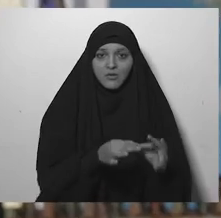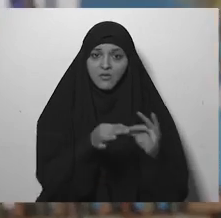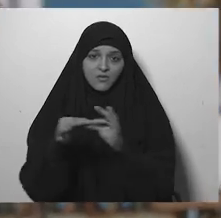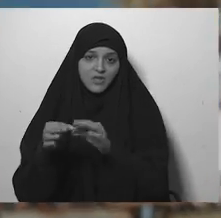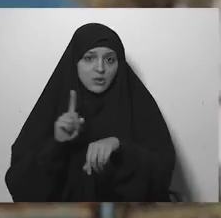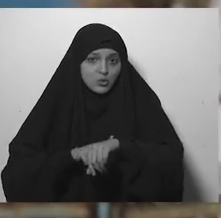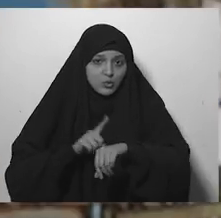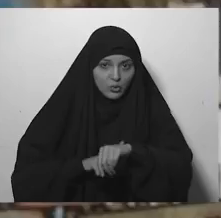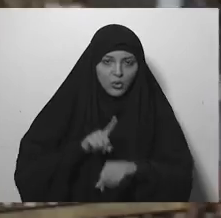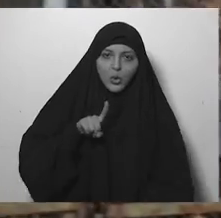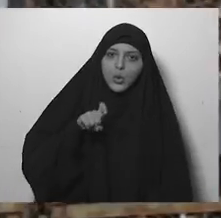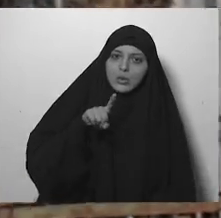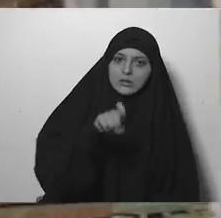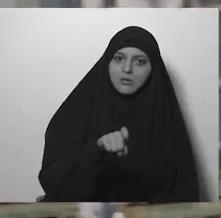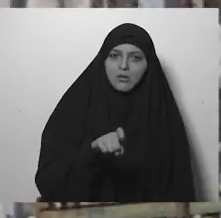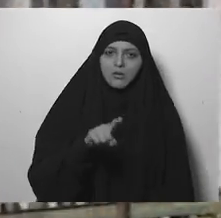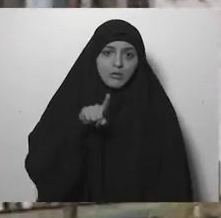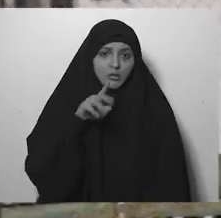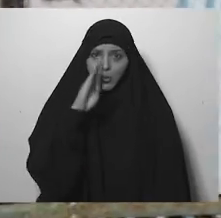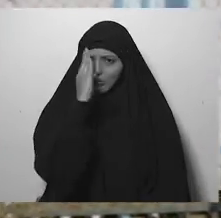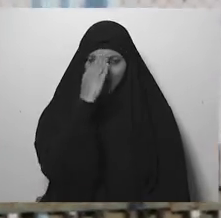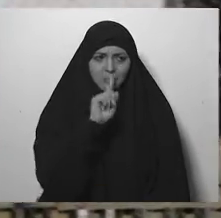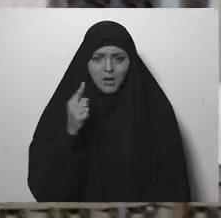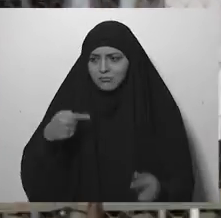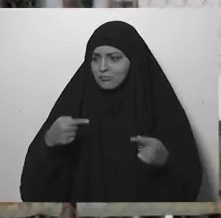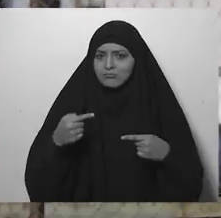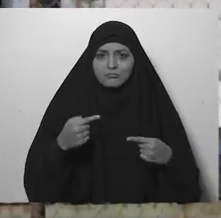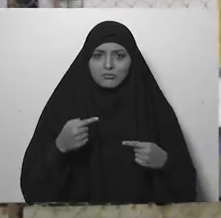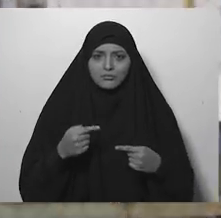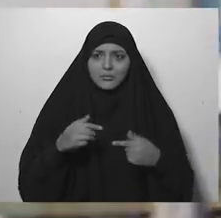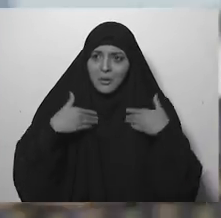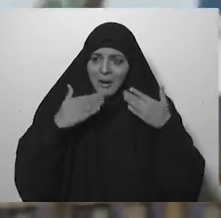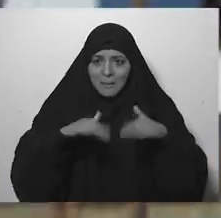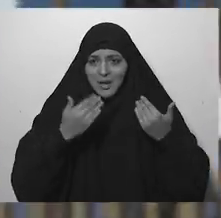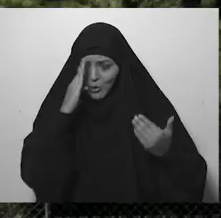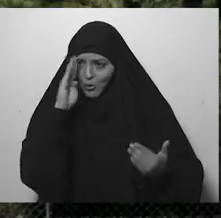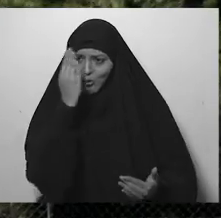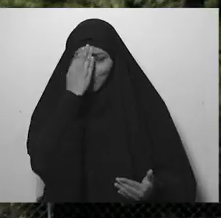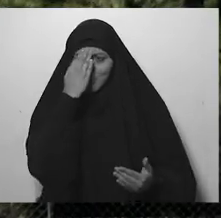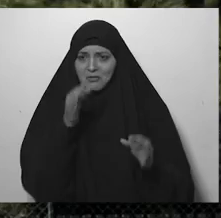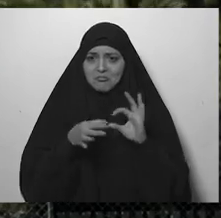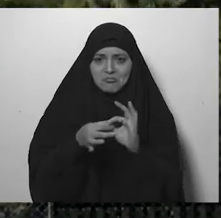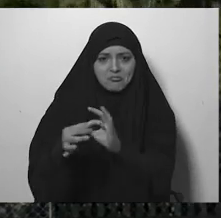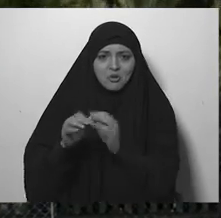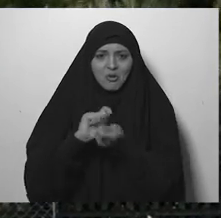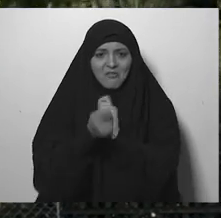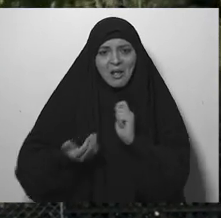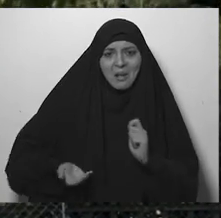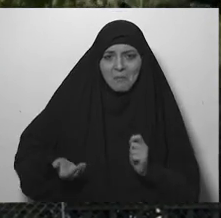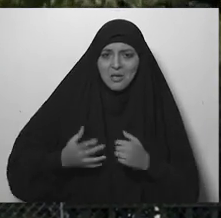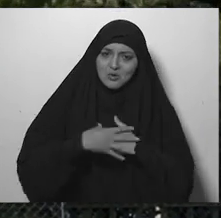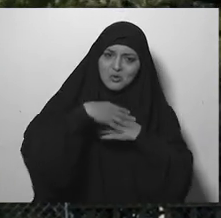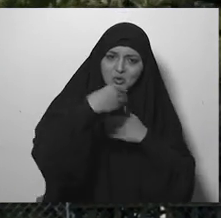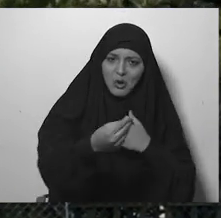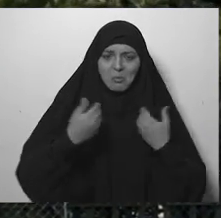Au fil du temps, les enquêteurs, qui ne se connaissaient pas pour la plupart entre eux, commençaient à tisser des liens. Prenaient des cafés